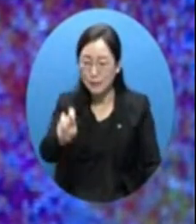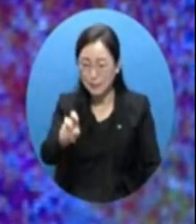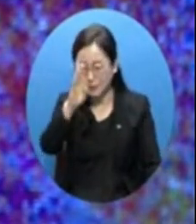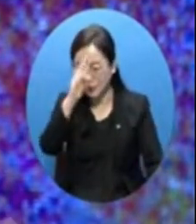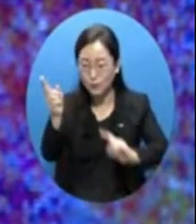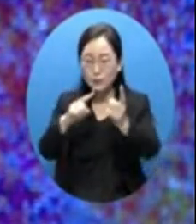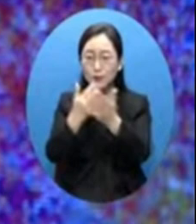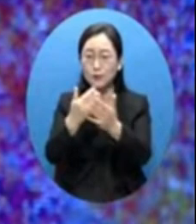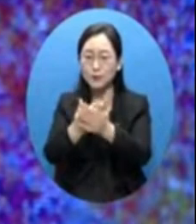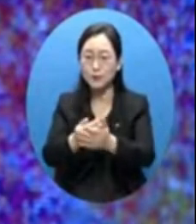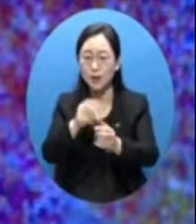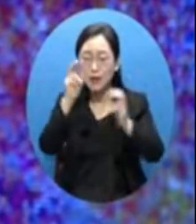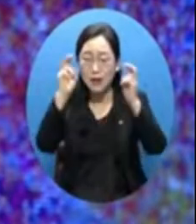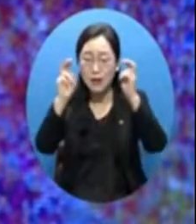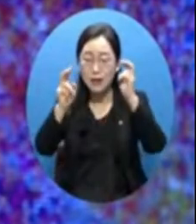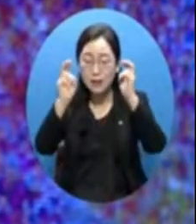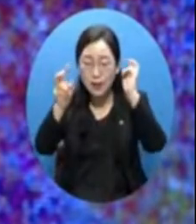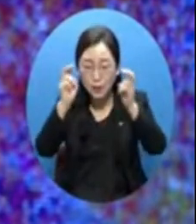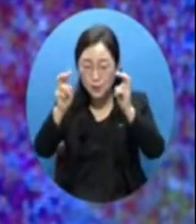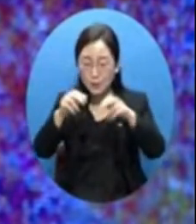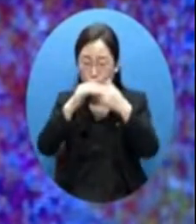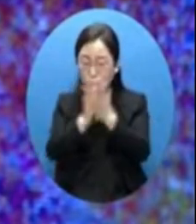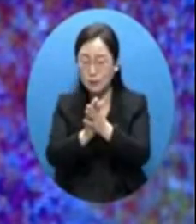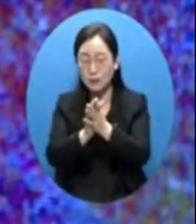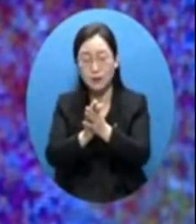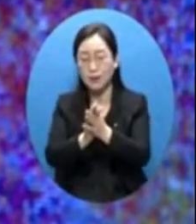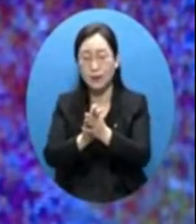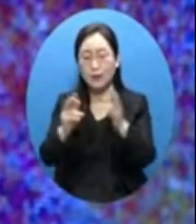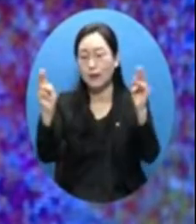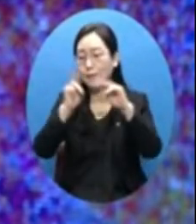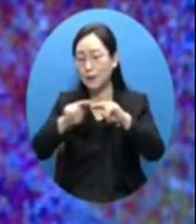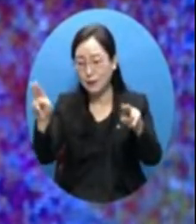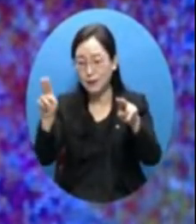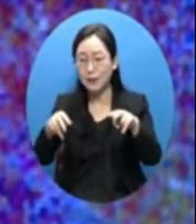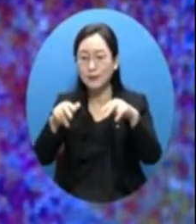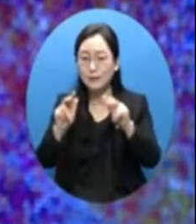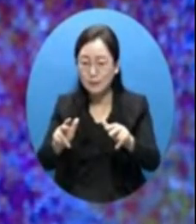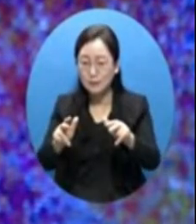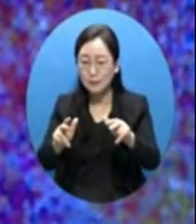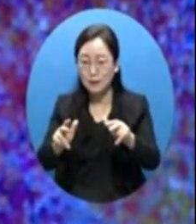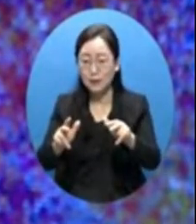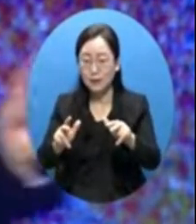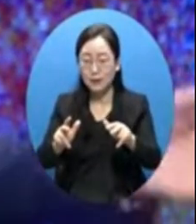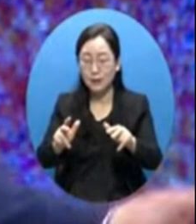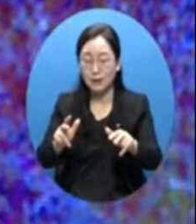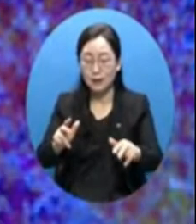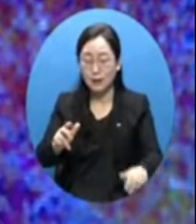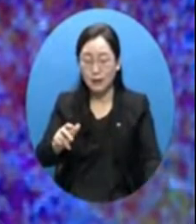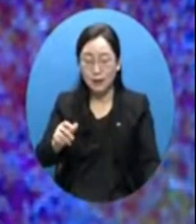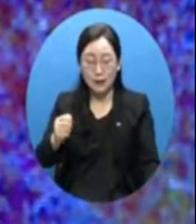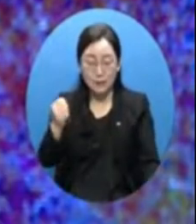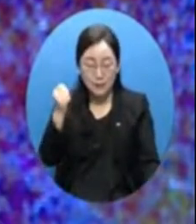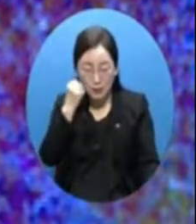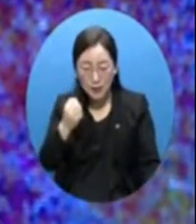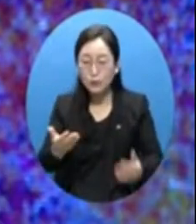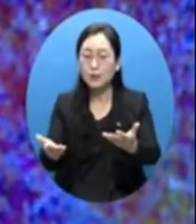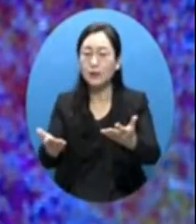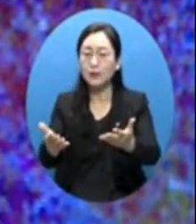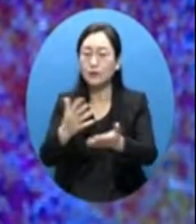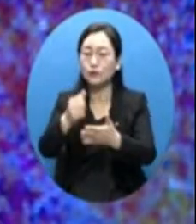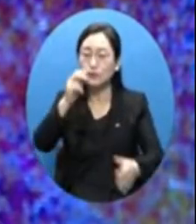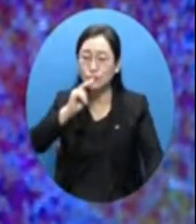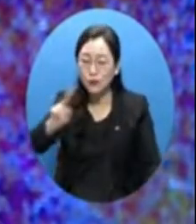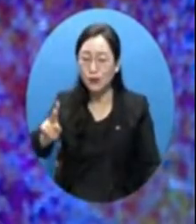건져주시옵소서. 사업이 완전히 파산해서 이제는 벼랑 끝에 서 있는 사람이 할 일은 없습니다. 주여 나를